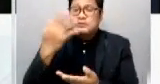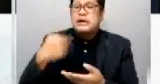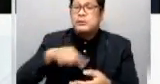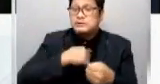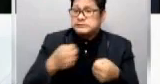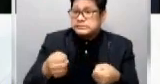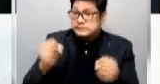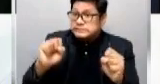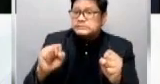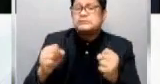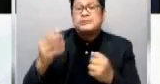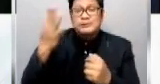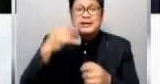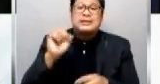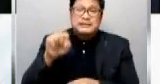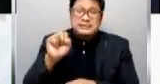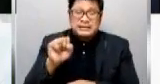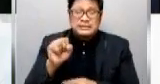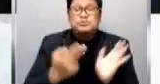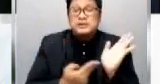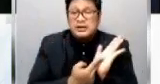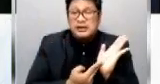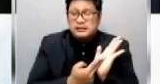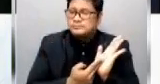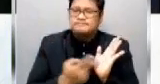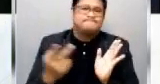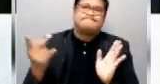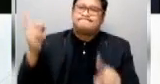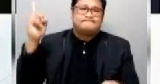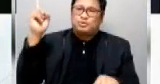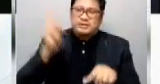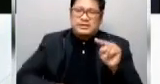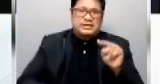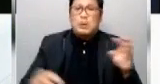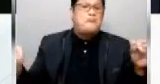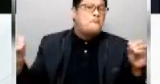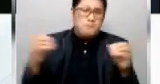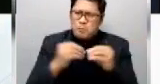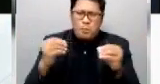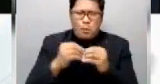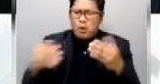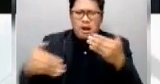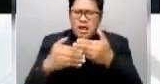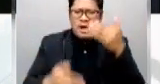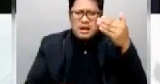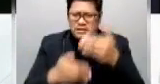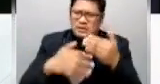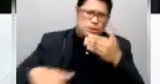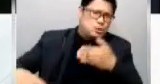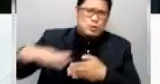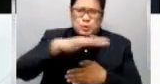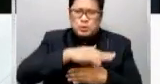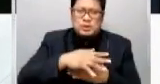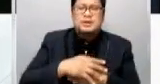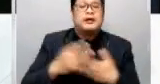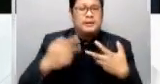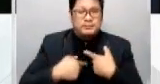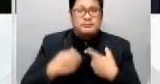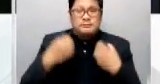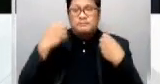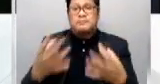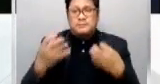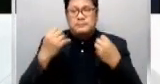sa totoo lang po, hindi na po natin kaya na mag-lockdown ng ating ekonomiya. Napakadami na pong